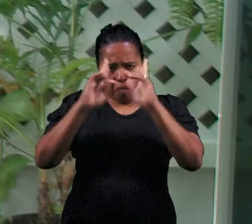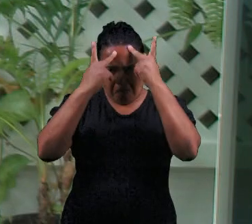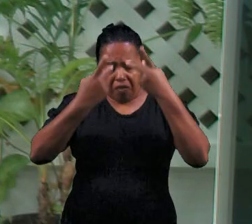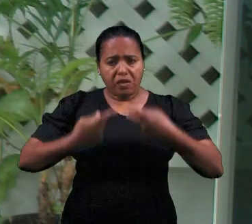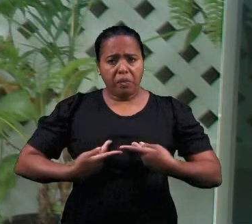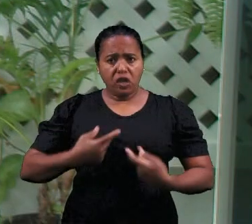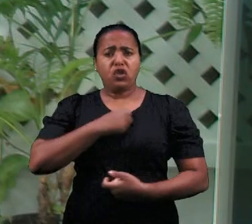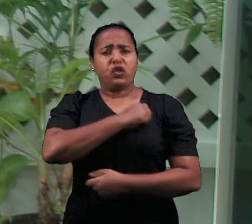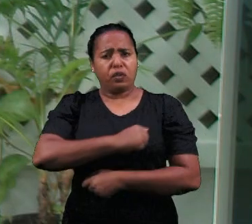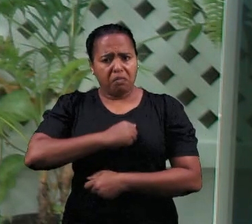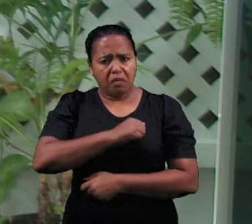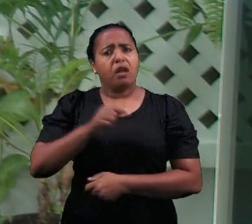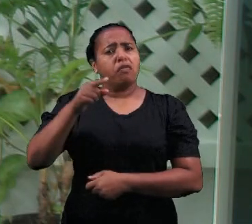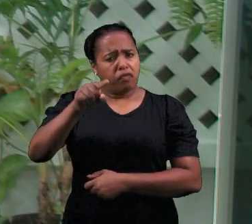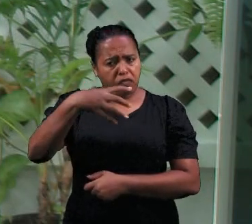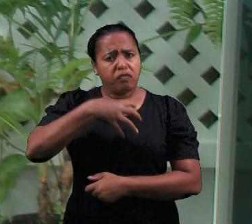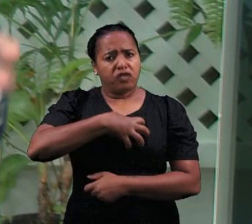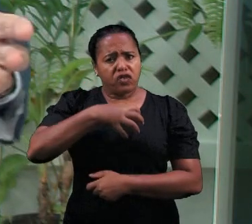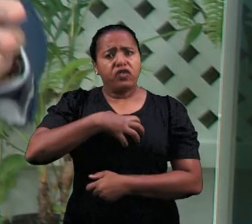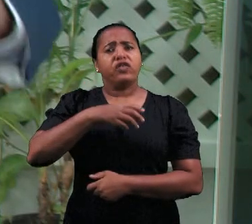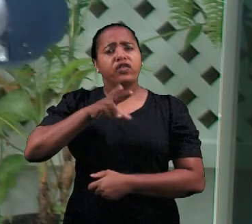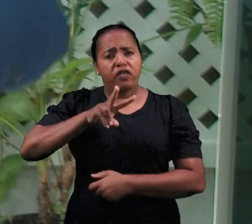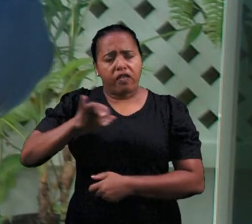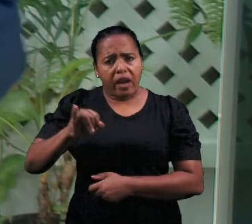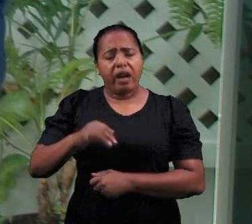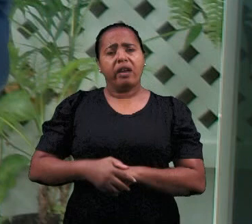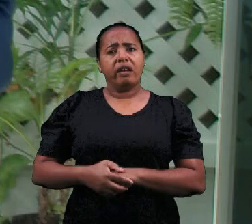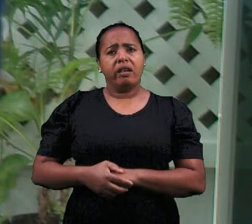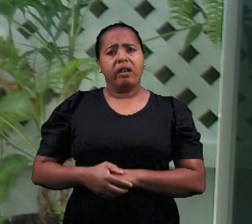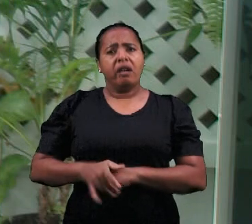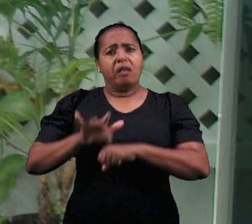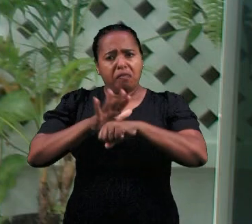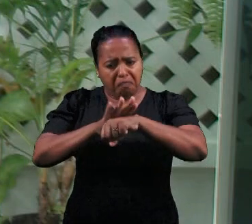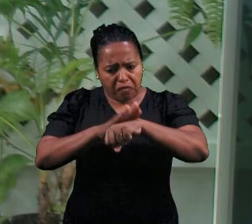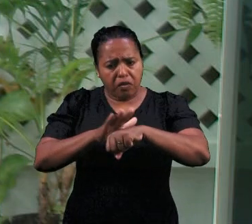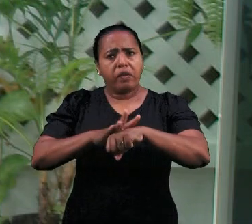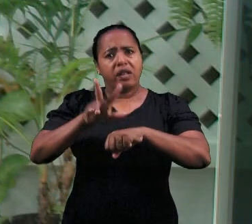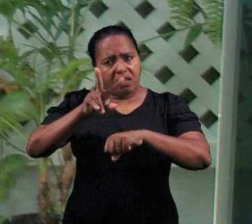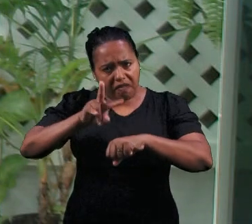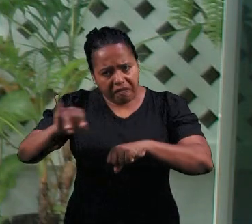va souffrir. Pleurer, on va pleurer. C'est propre de l'homme. Il est nécessaire de pleurer.